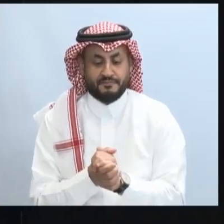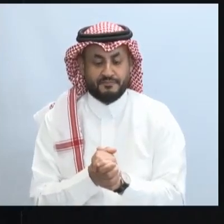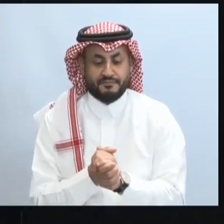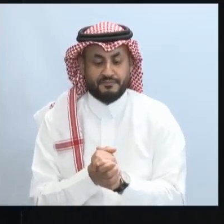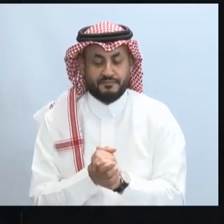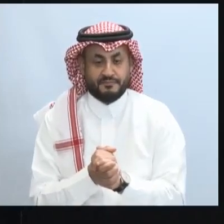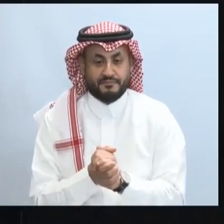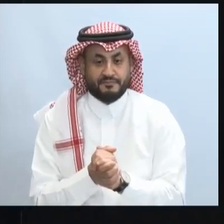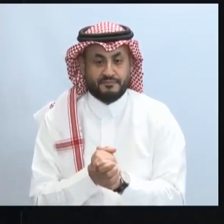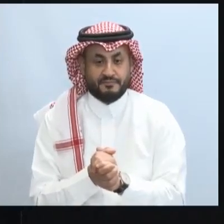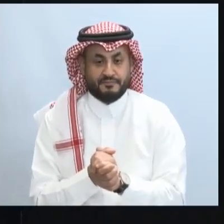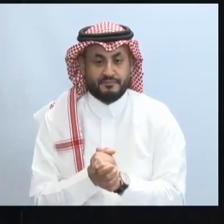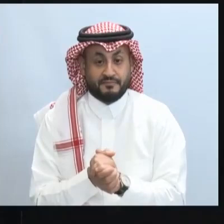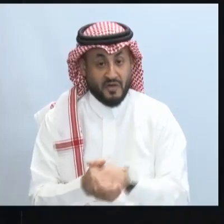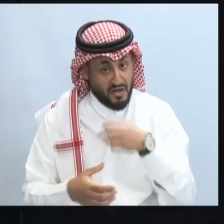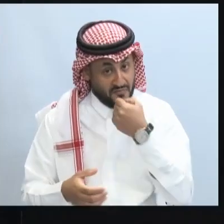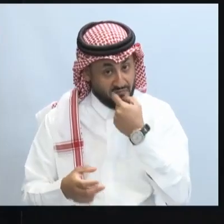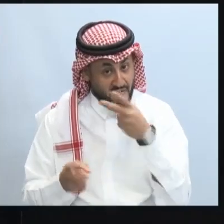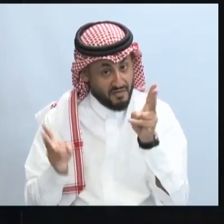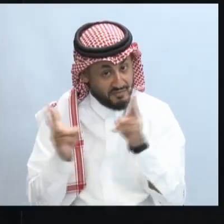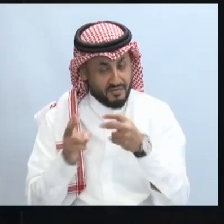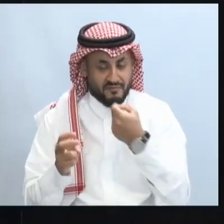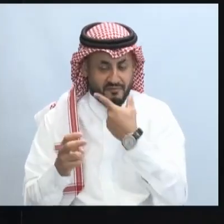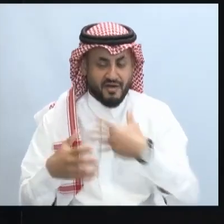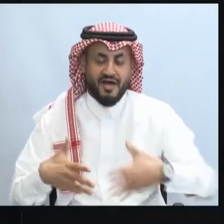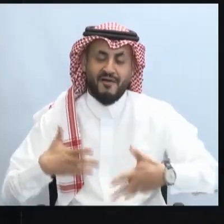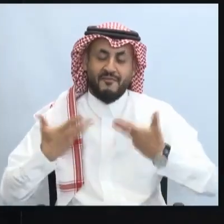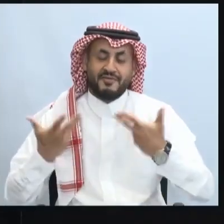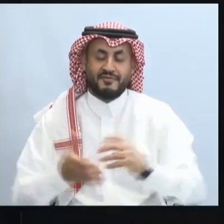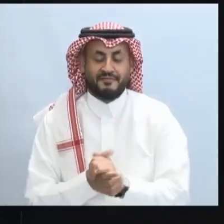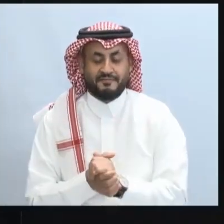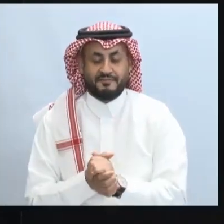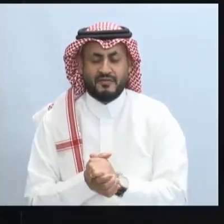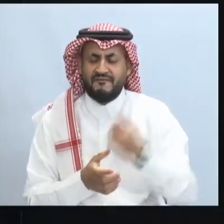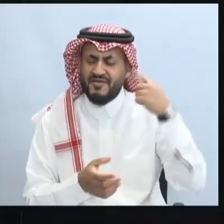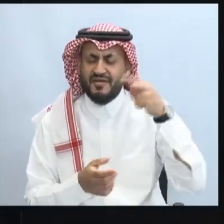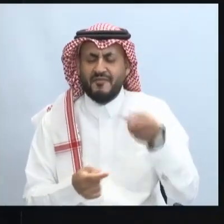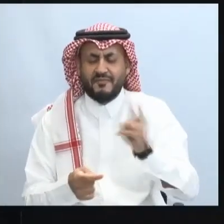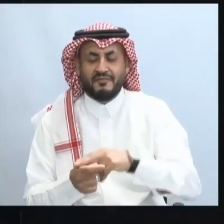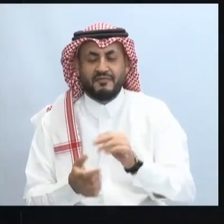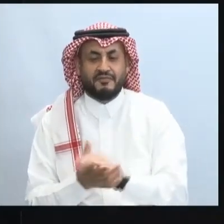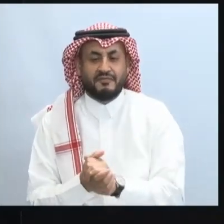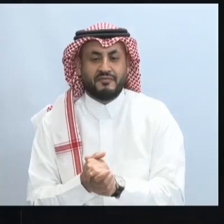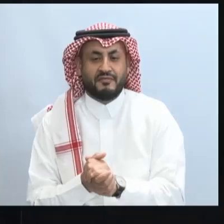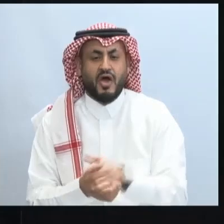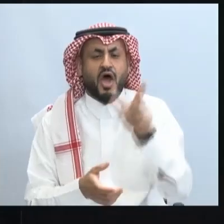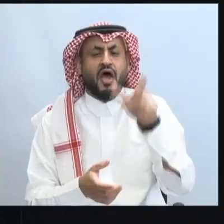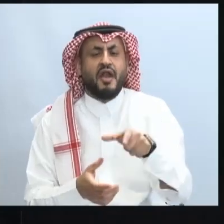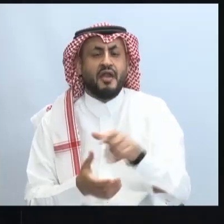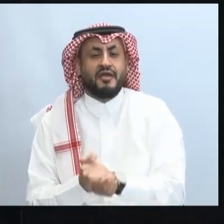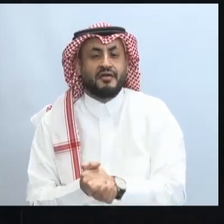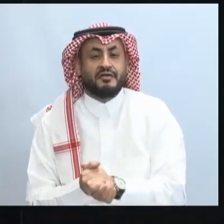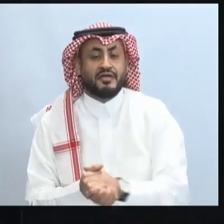يدخل السرور على صاحبه على من يقابله احسنتم بارك الله فيكم فكروا فكروا معي الناس تحب من المبتسم